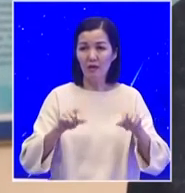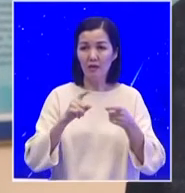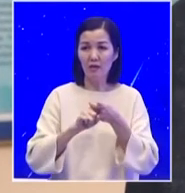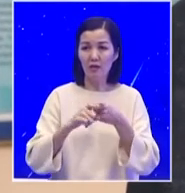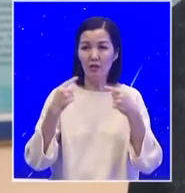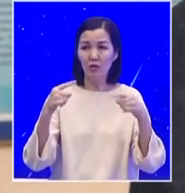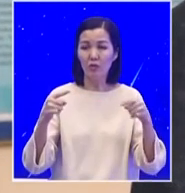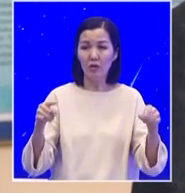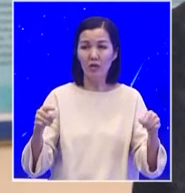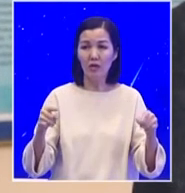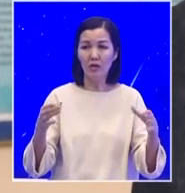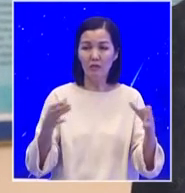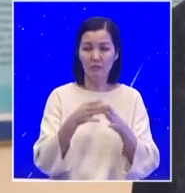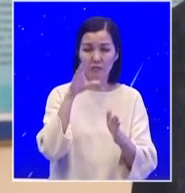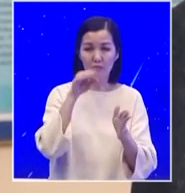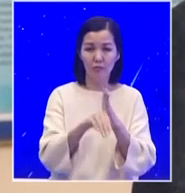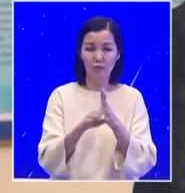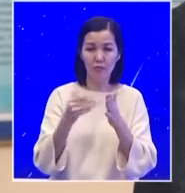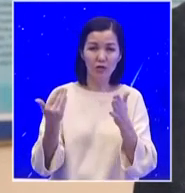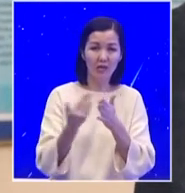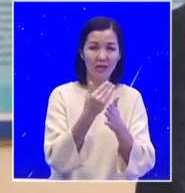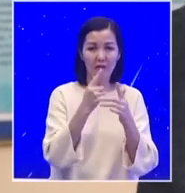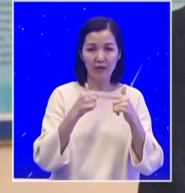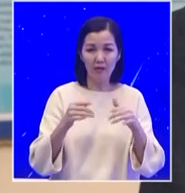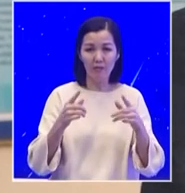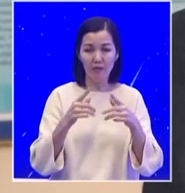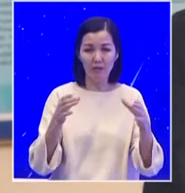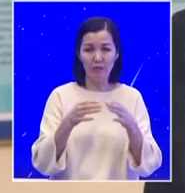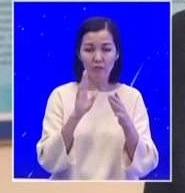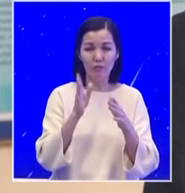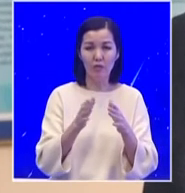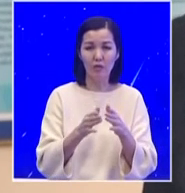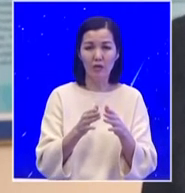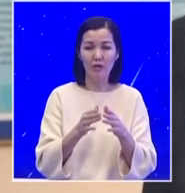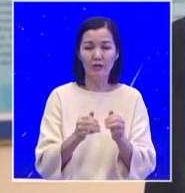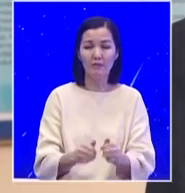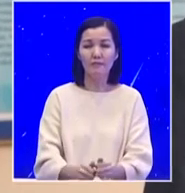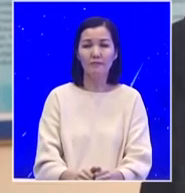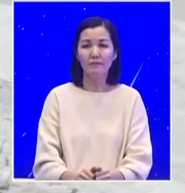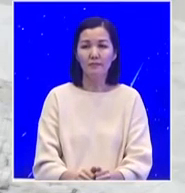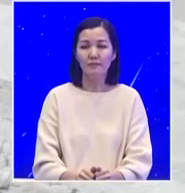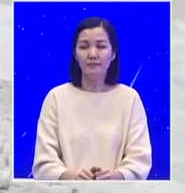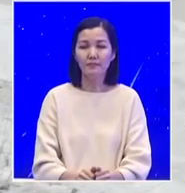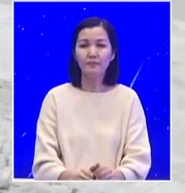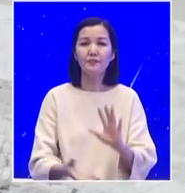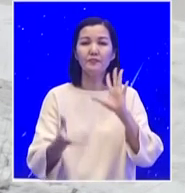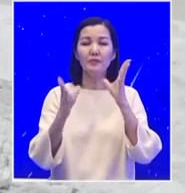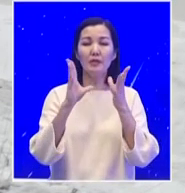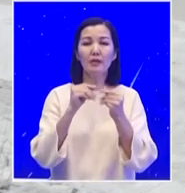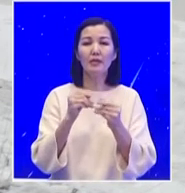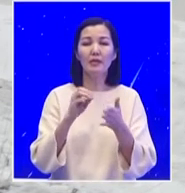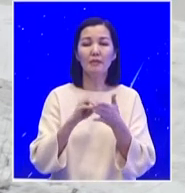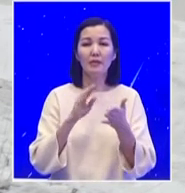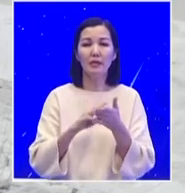других должностных лиц будет приниматься решение в соответствии с законодательством Республики Казахстан. В целом по району